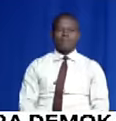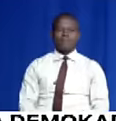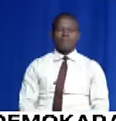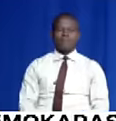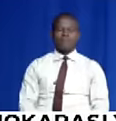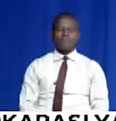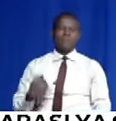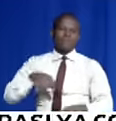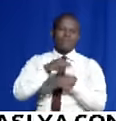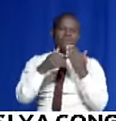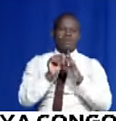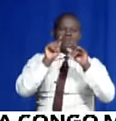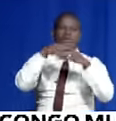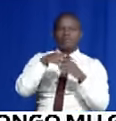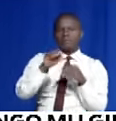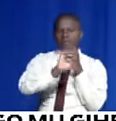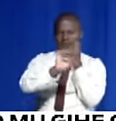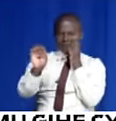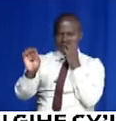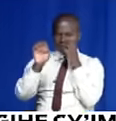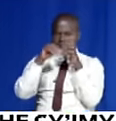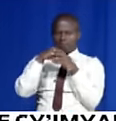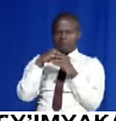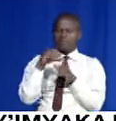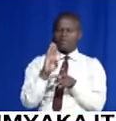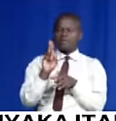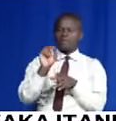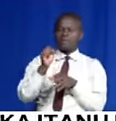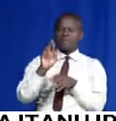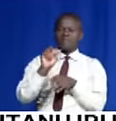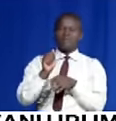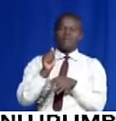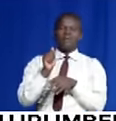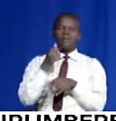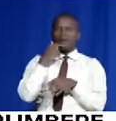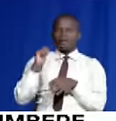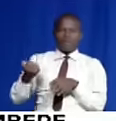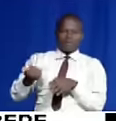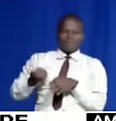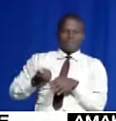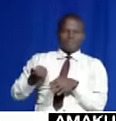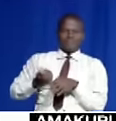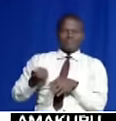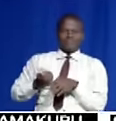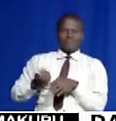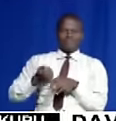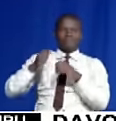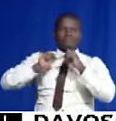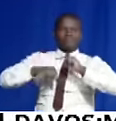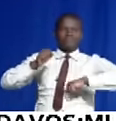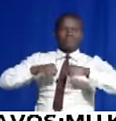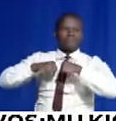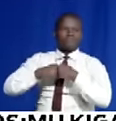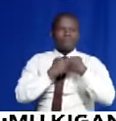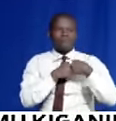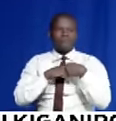Reka twerekeze mu ntara y'Iburasirazuba mu karere ka Bugesera aho abakobwa bahatanira umwanya